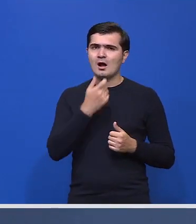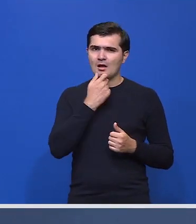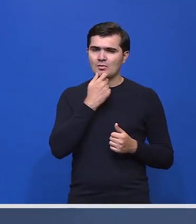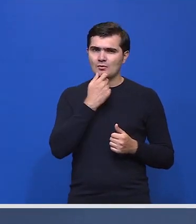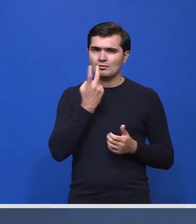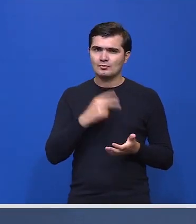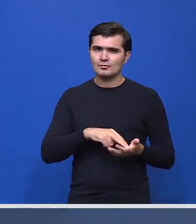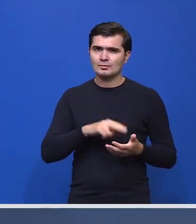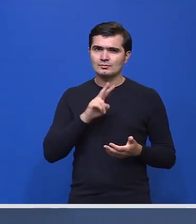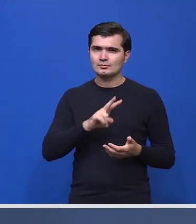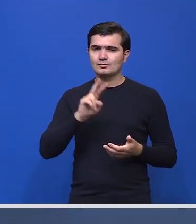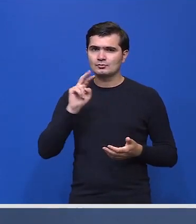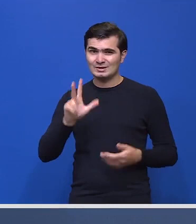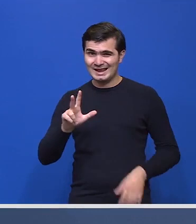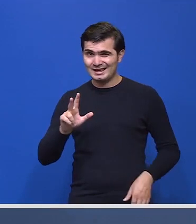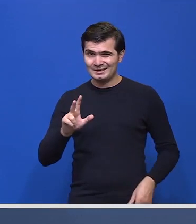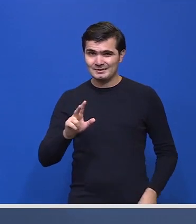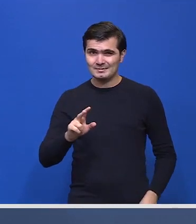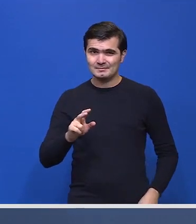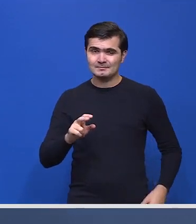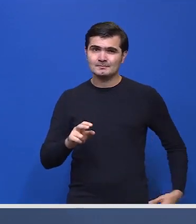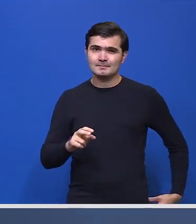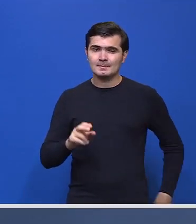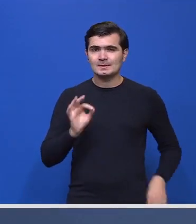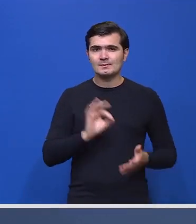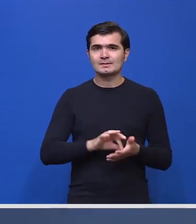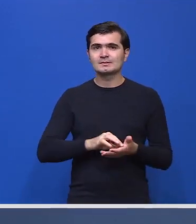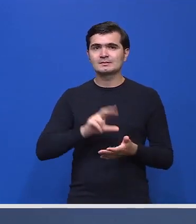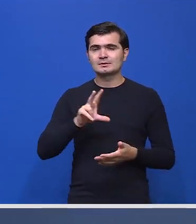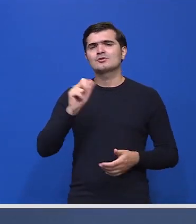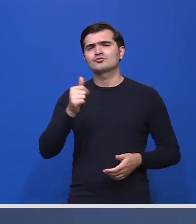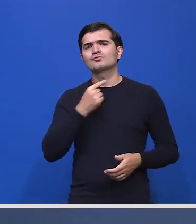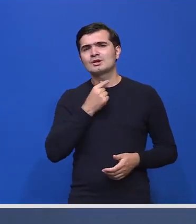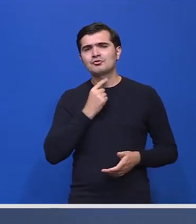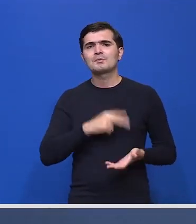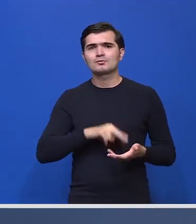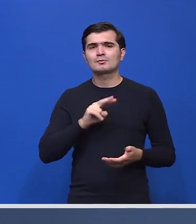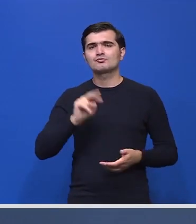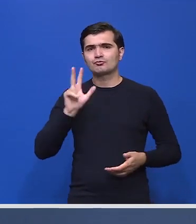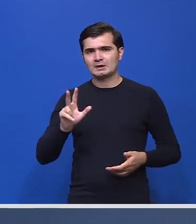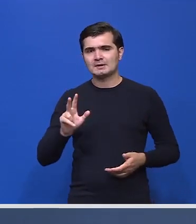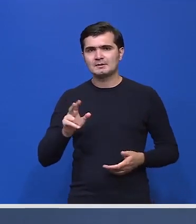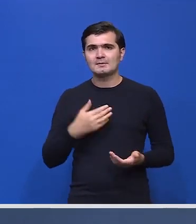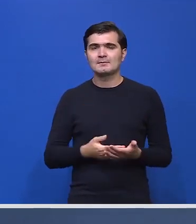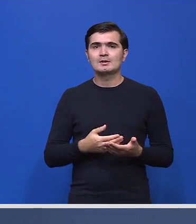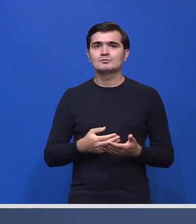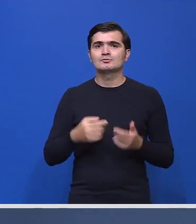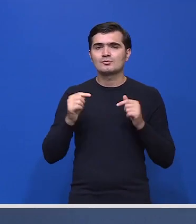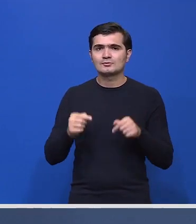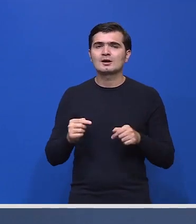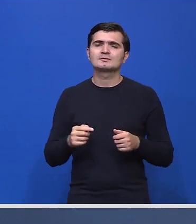anului 2023, adică pe data de 31 decembrie 2023, urmând